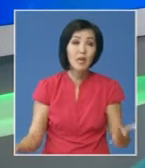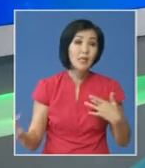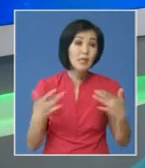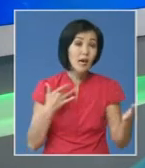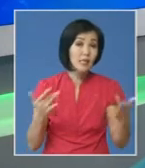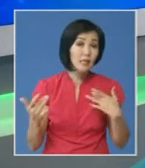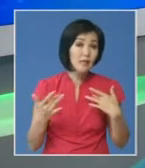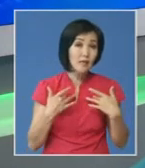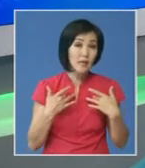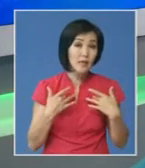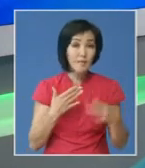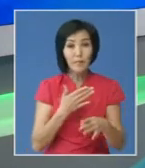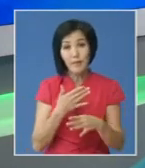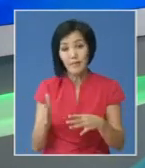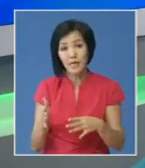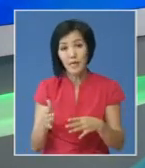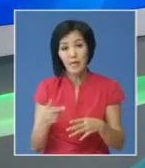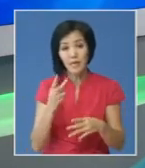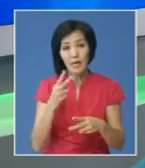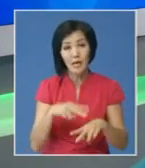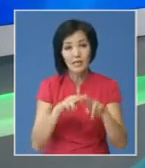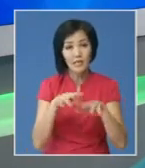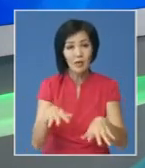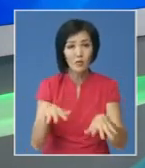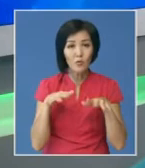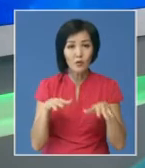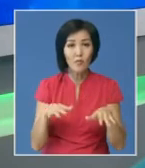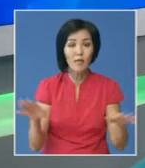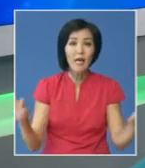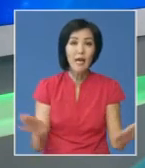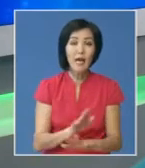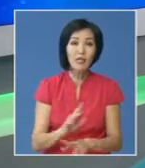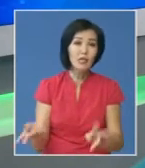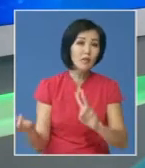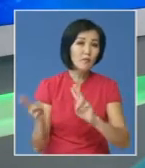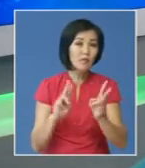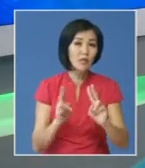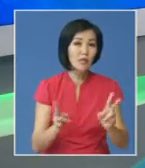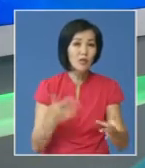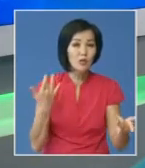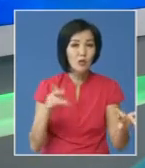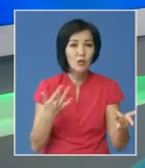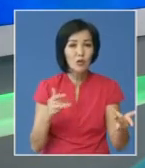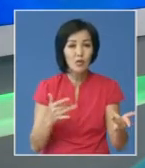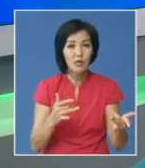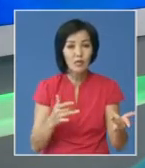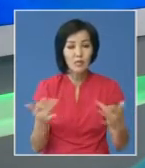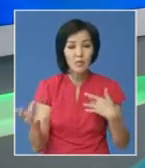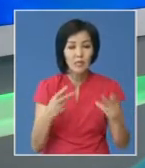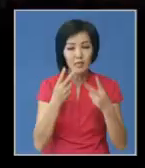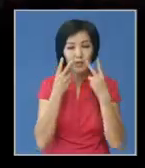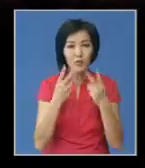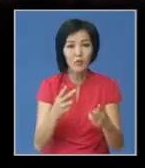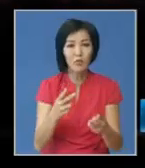Театр әртістерінен бөлек астаналық көрермен жетісулық әнші күйші бишілердің де өнеріне жоғарғы баға берді. Жастар сарайында